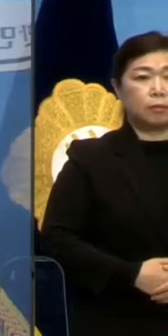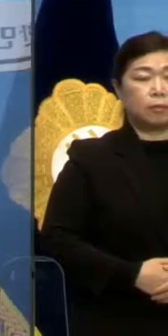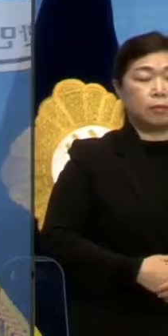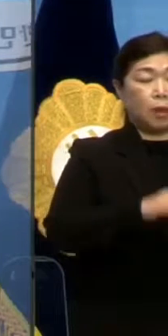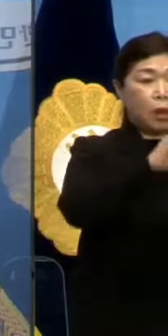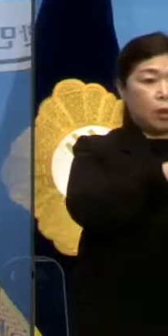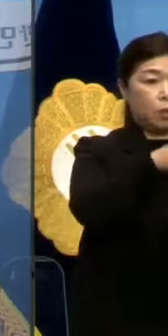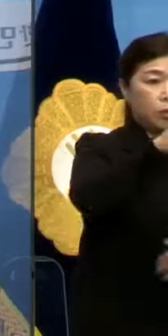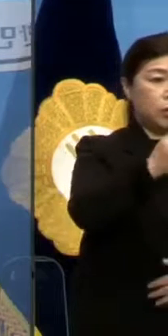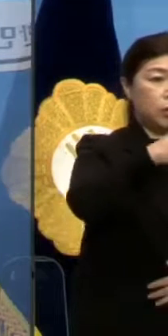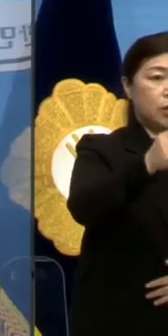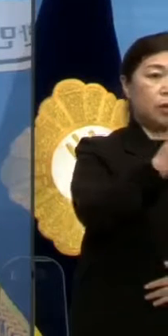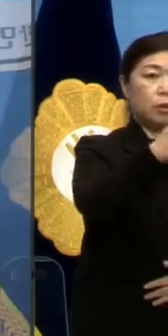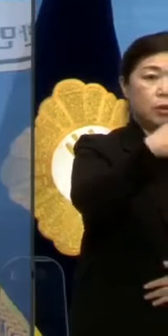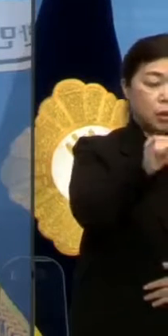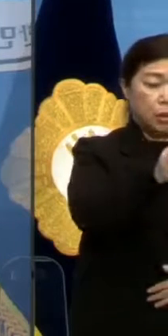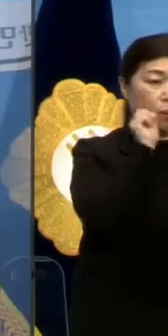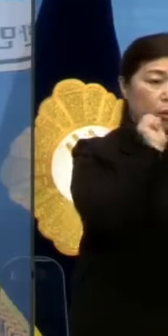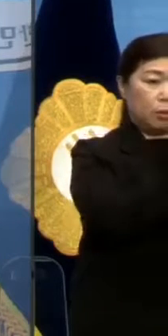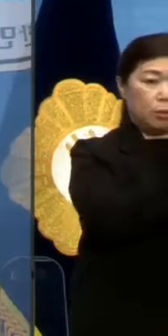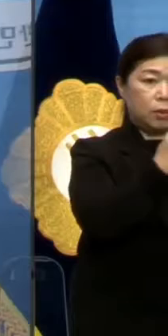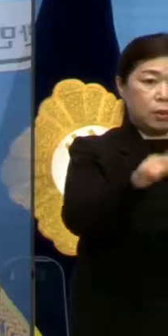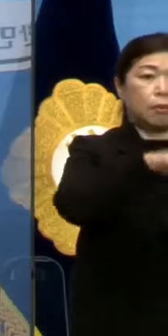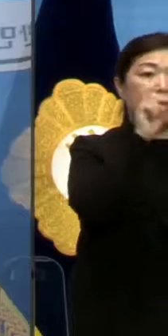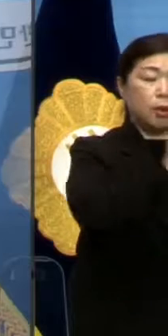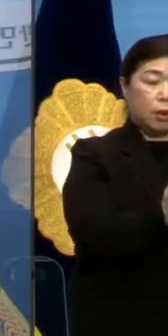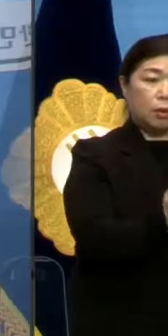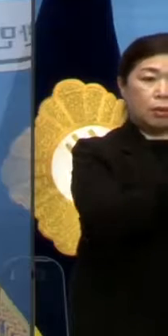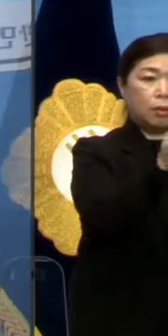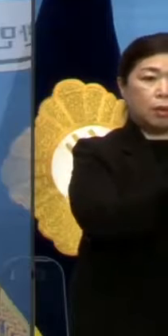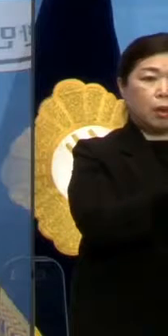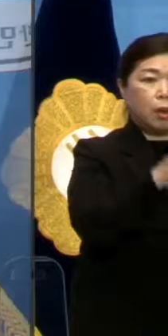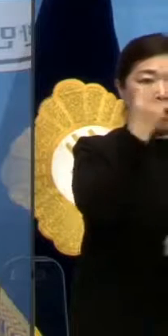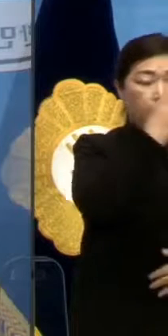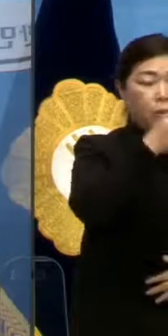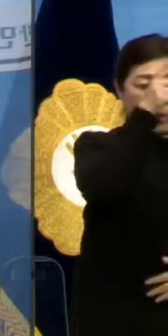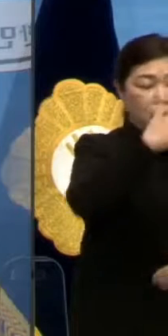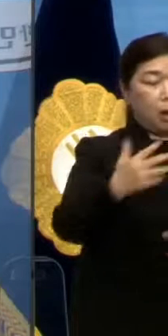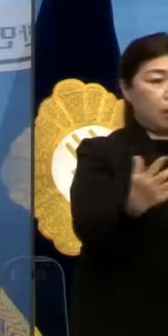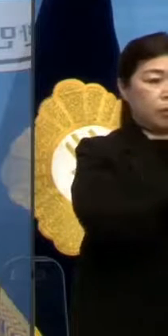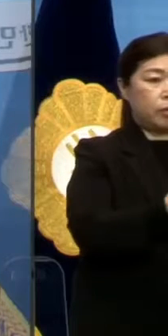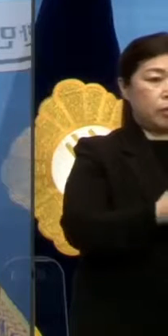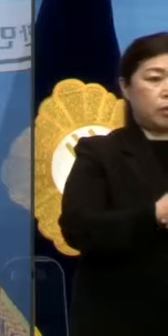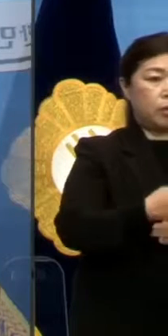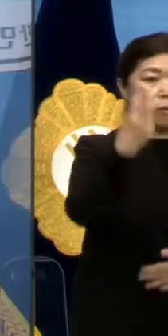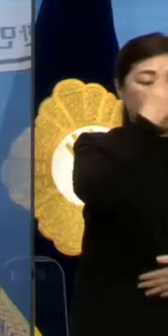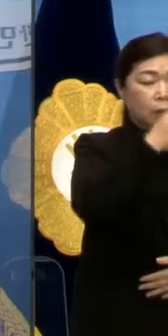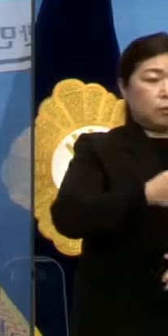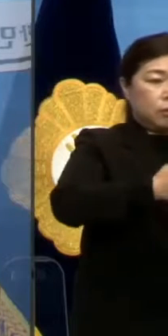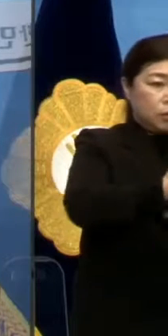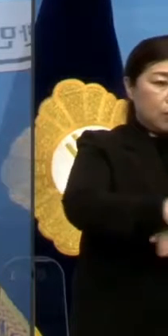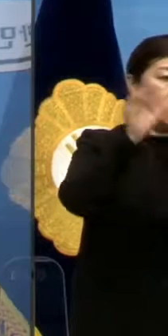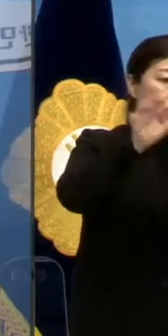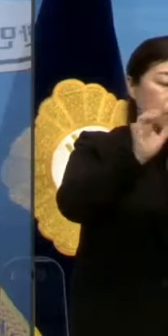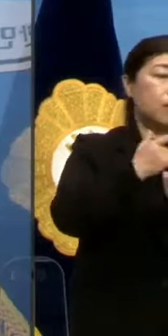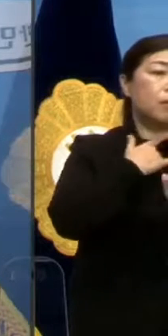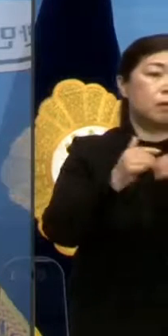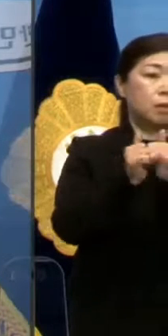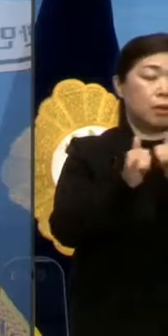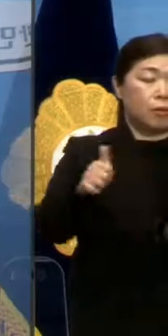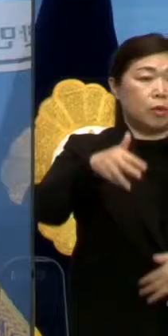대구 신천지교회 확진자가 발생하자 검찰의 압수수색이 늦었다며 질책하던 추미애 장관은